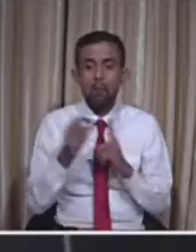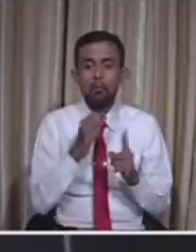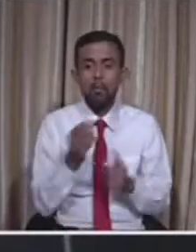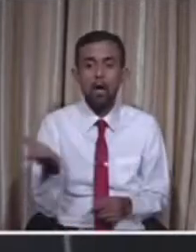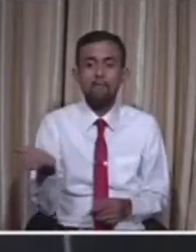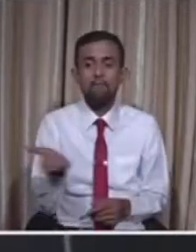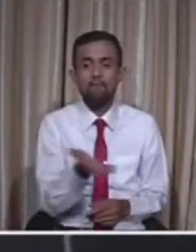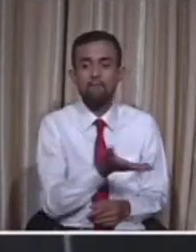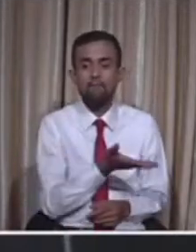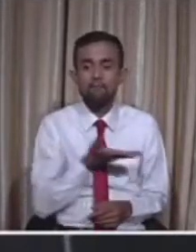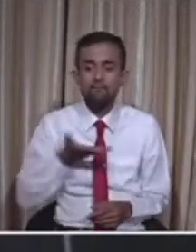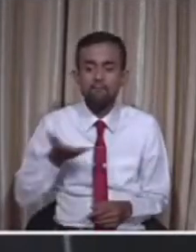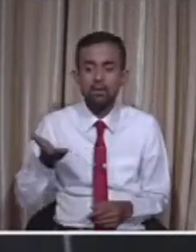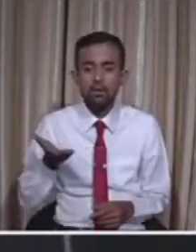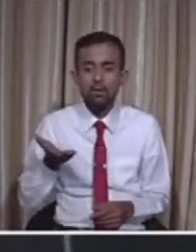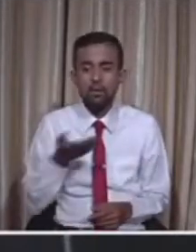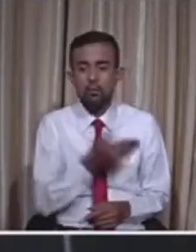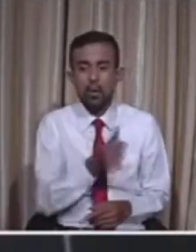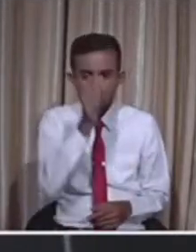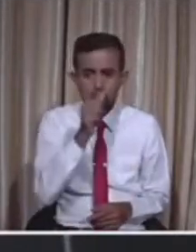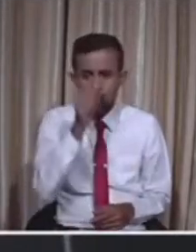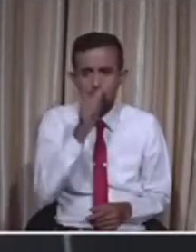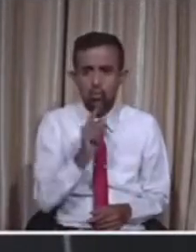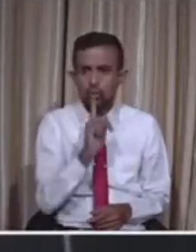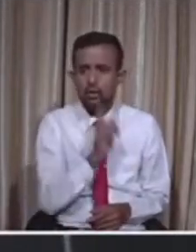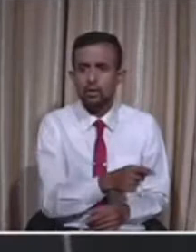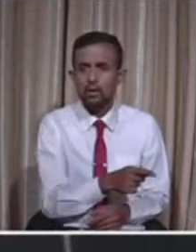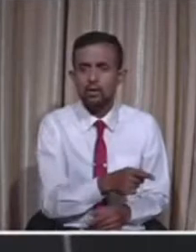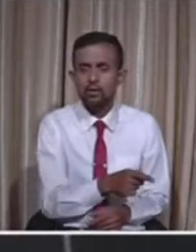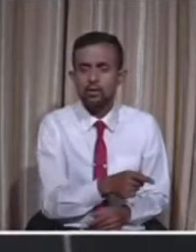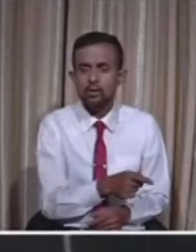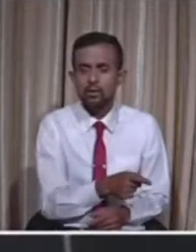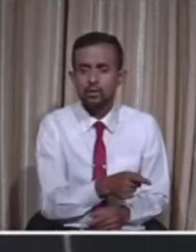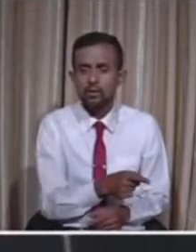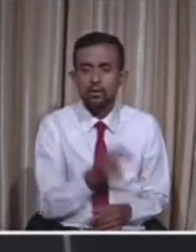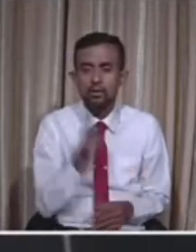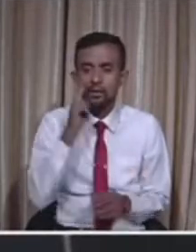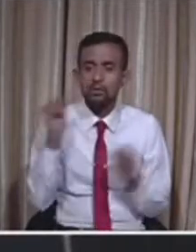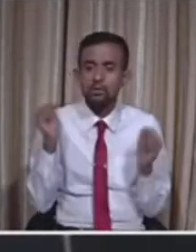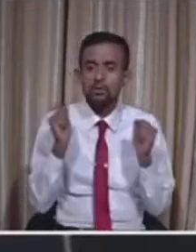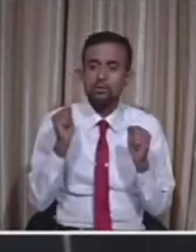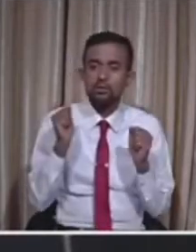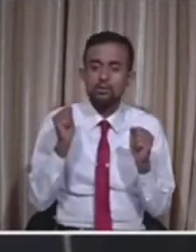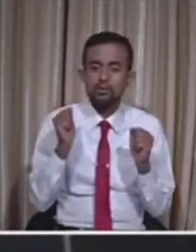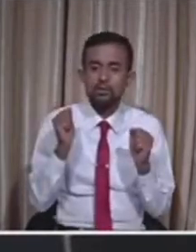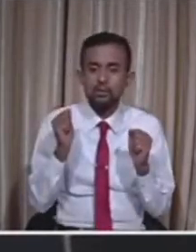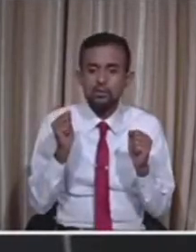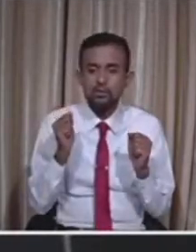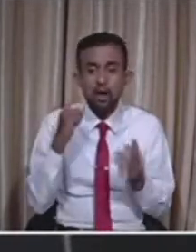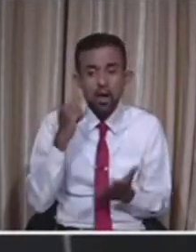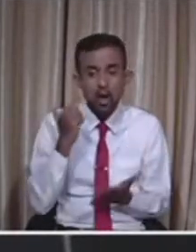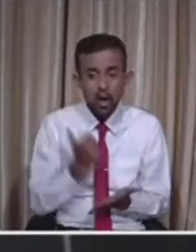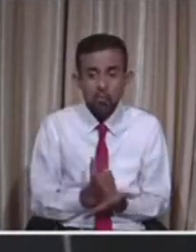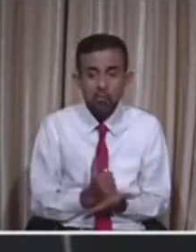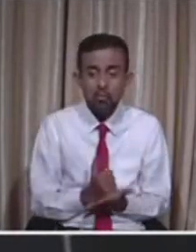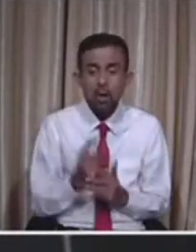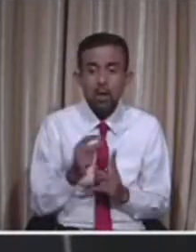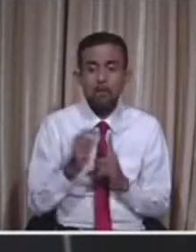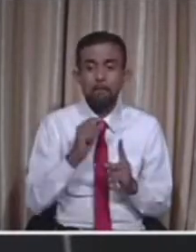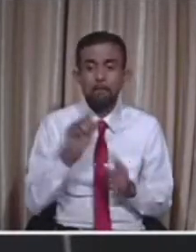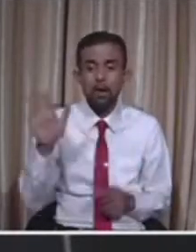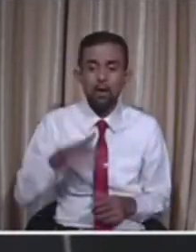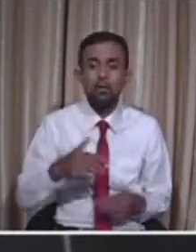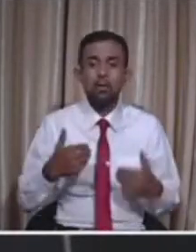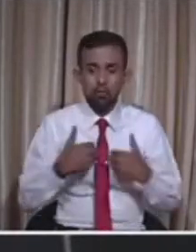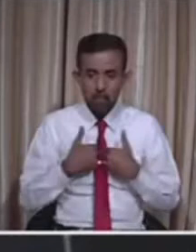නියෝජනය කරනකොට මේ අයට හොරු හොරු කියලා කියනකොට නුවරඑළිය දිස්ත්‍රික්කෙන් ඉතාමත්ම අමාරුවෙන් පාර්ලිමේන්තුවට ආපු